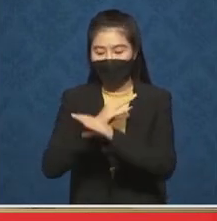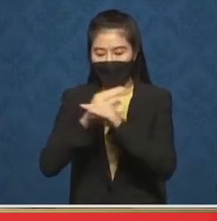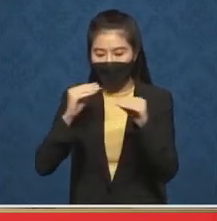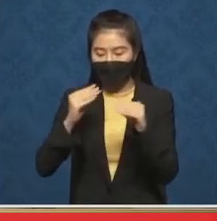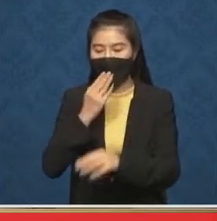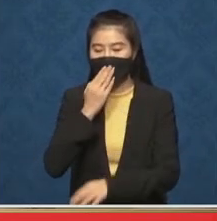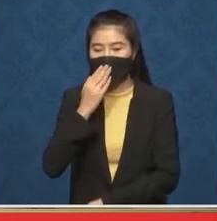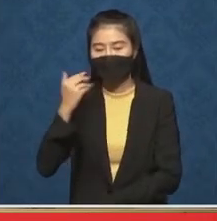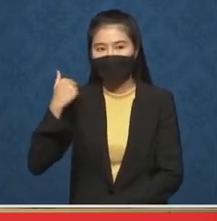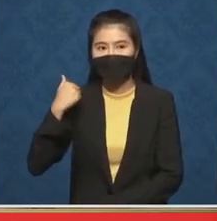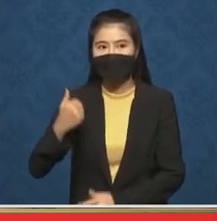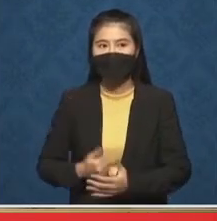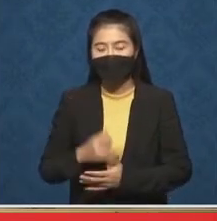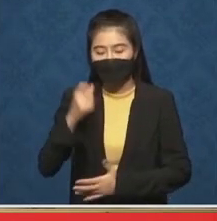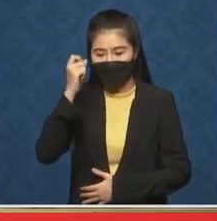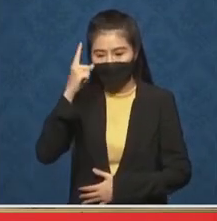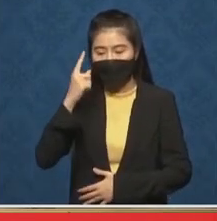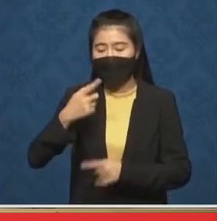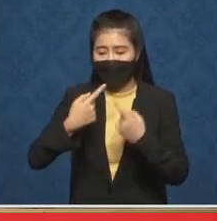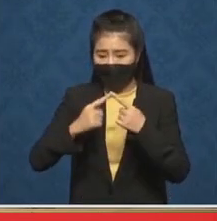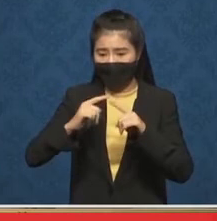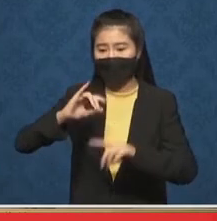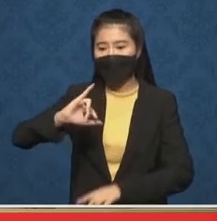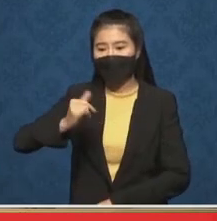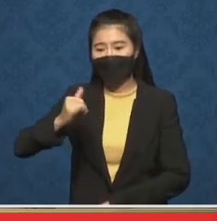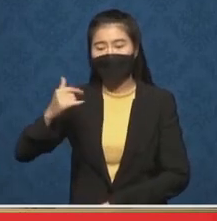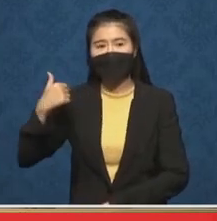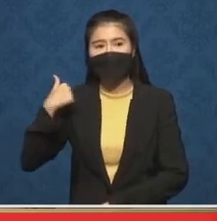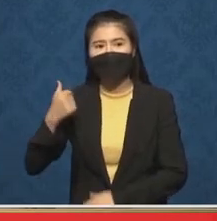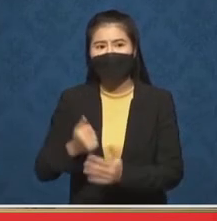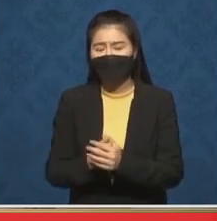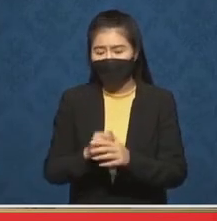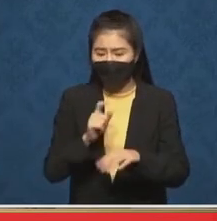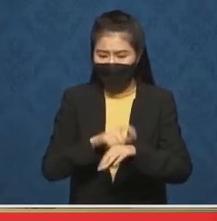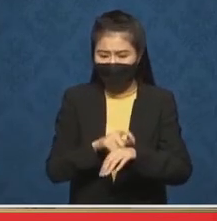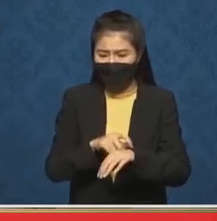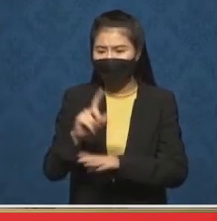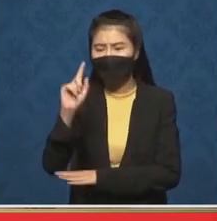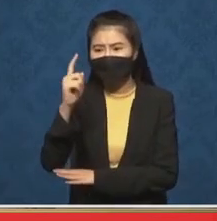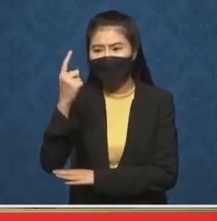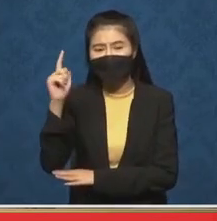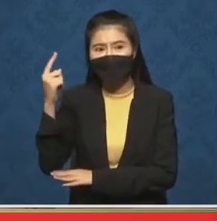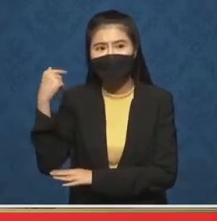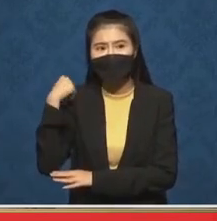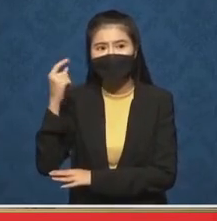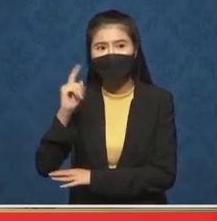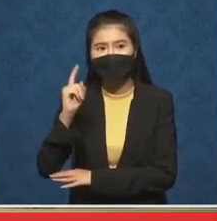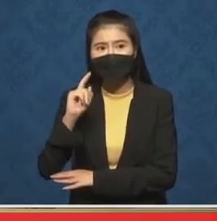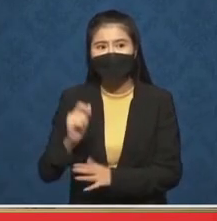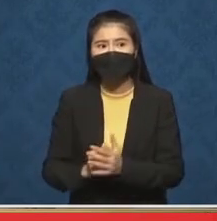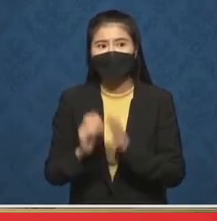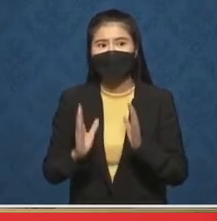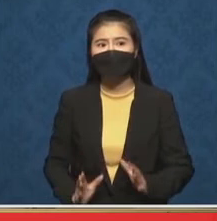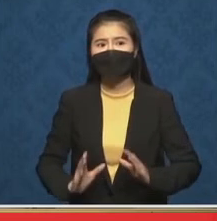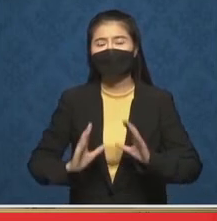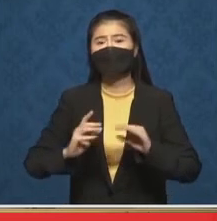แต่ ทานครับบางครั้งการเวลาเปลี่ยน สมยเปลี่ยนแล้วก็ประชาช